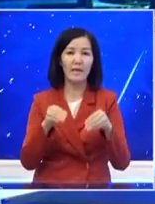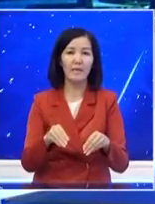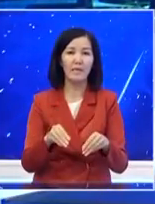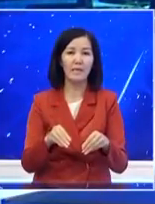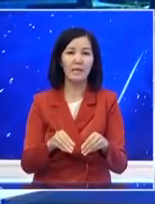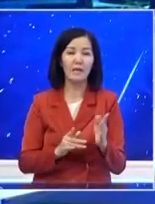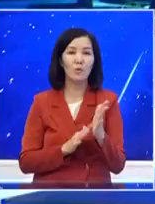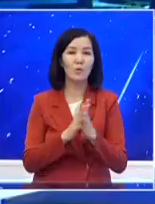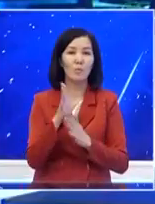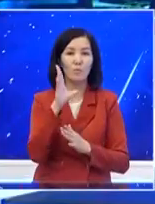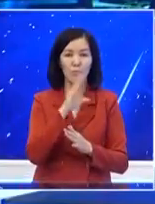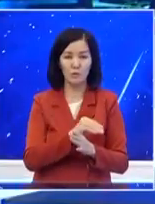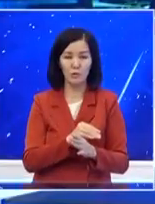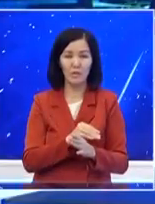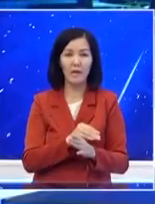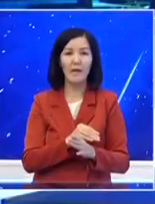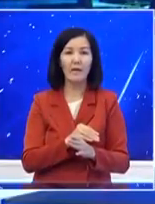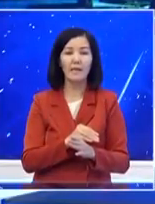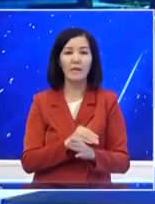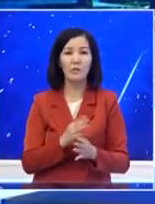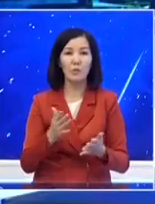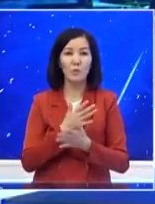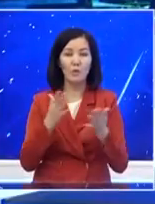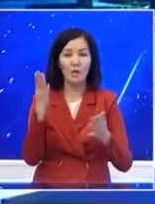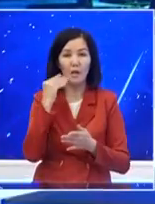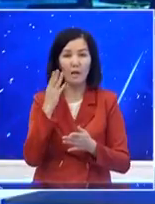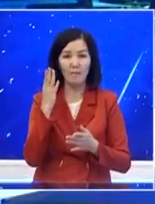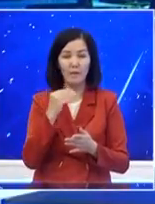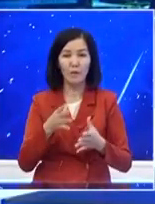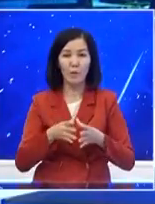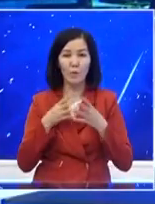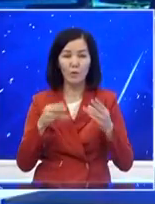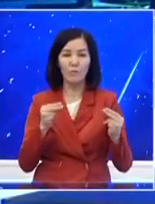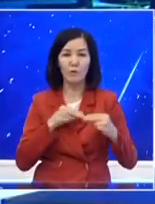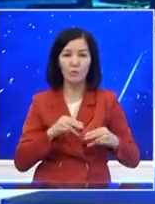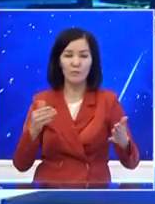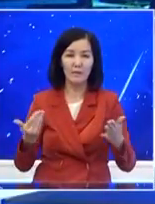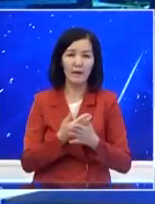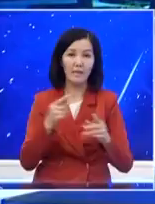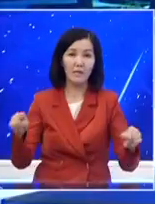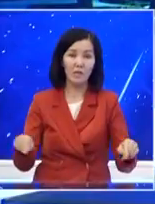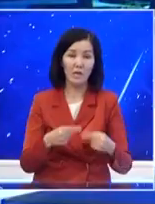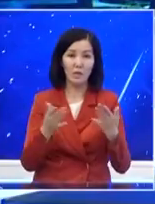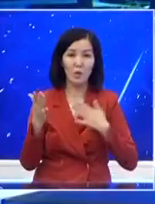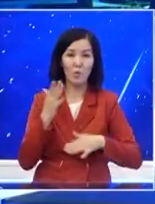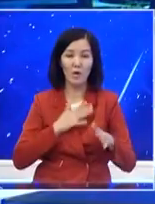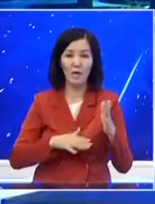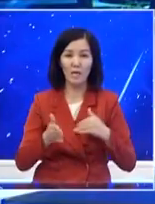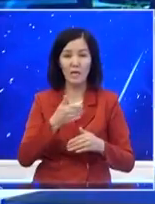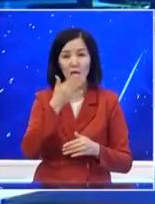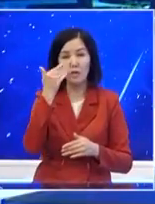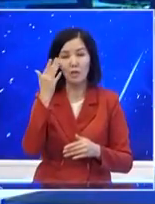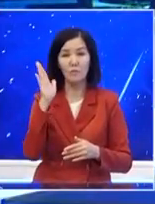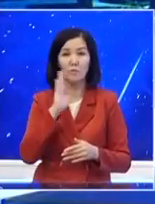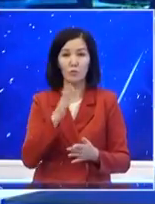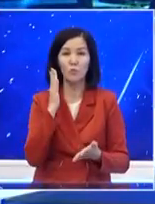өнім шықпай қалуы мүмкін. Сенгендері үлкен Алматы ғана алады. Көктемде жұмысы қайта жанданғанда қуанған. Жаз бойы суға қарық боламыз